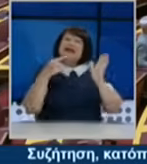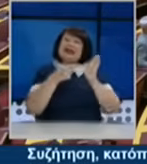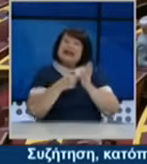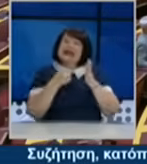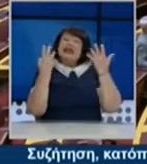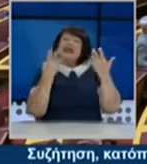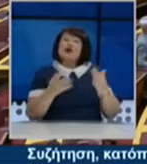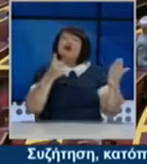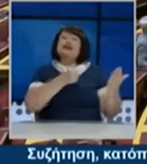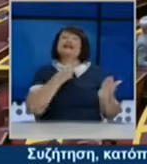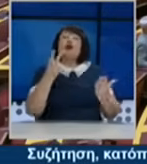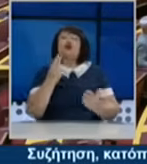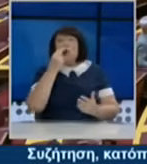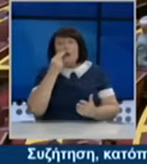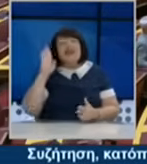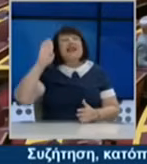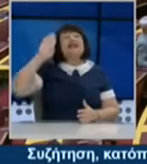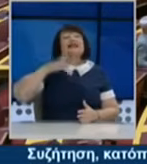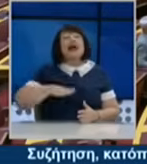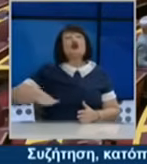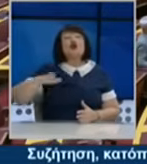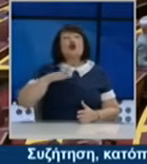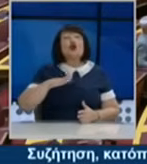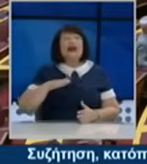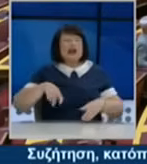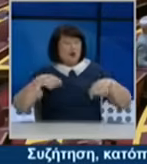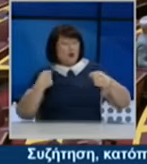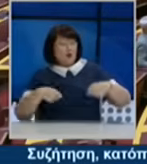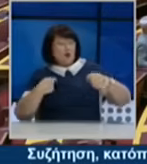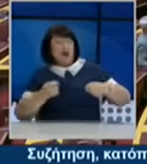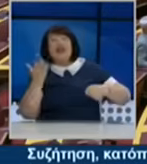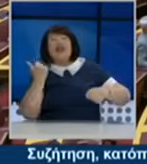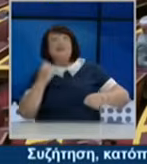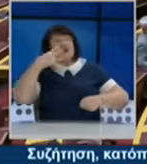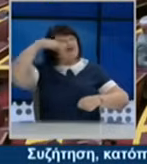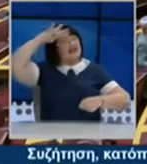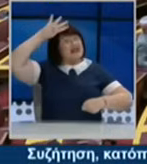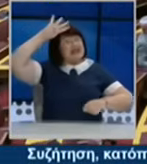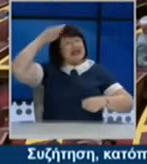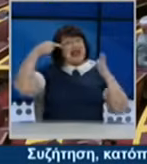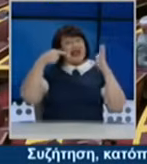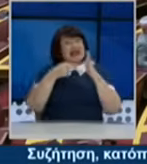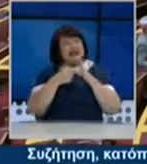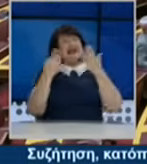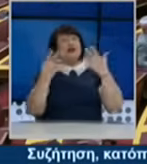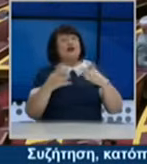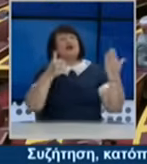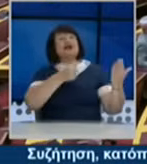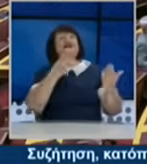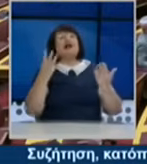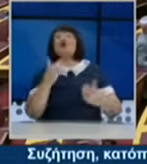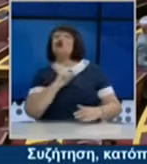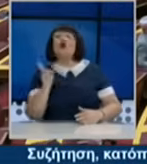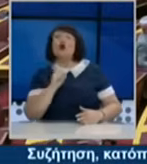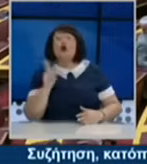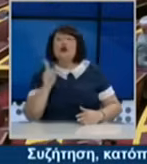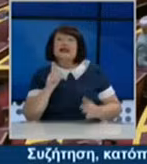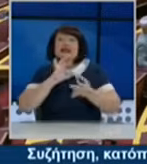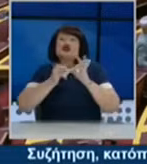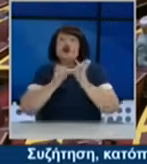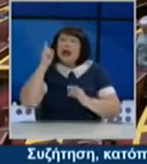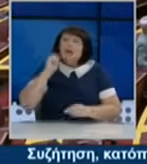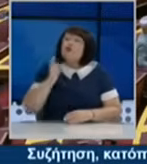επί δικτατορίας. Δεν υπήρχε Πορφύρα για την οικογένεια Μητσοτάκη το 1968. Γνώστη της